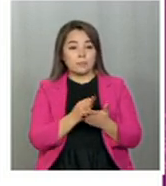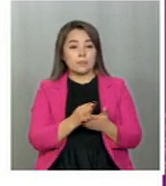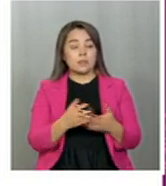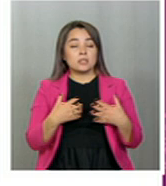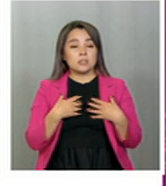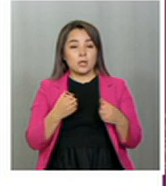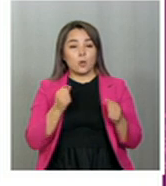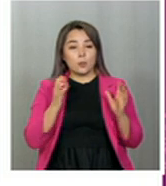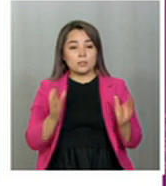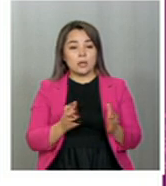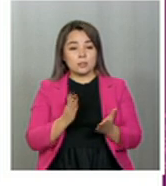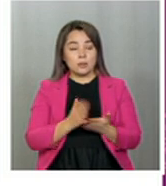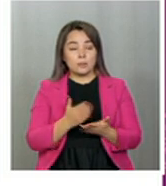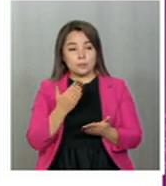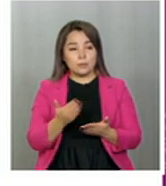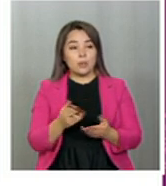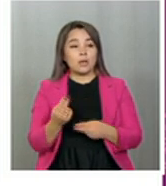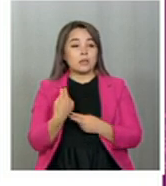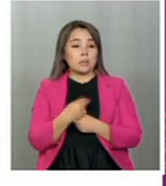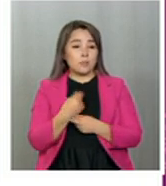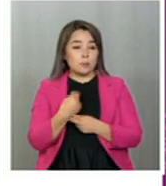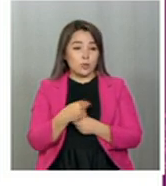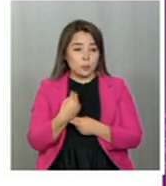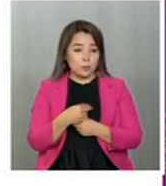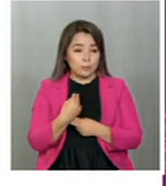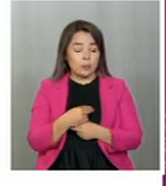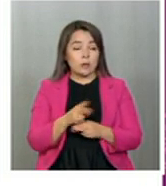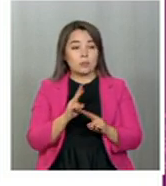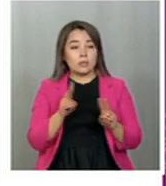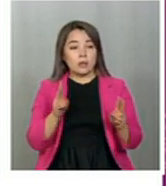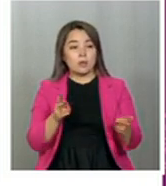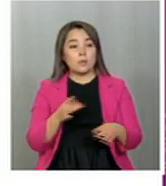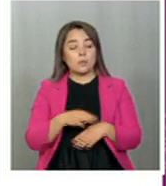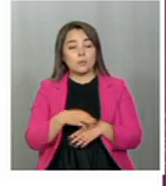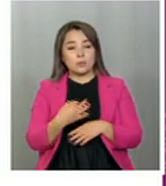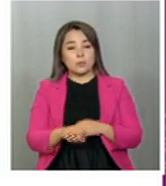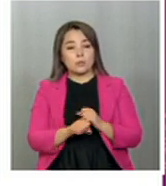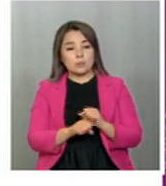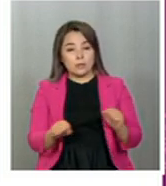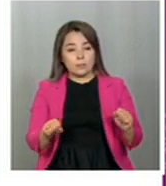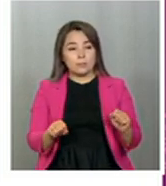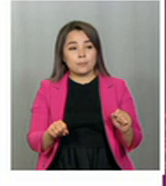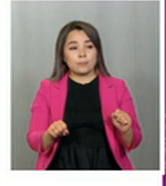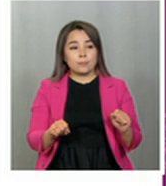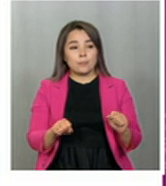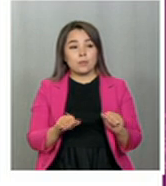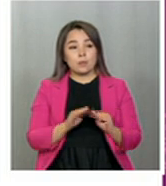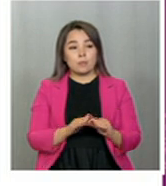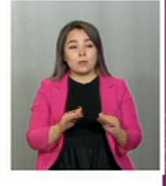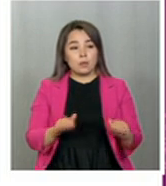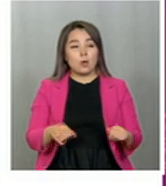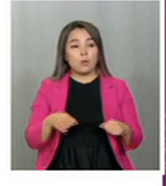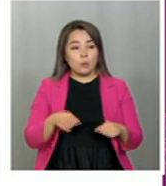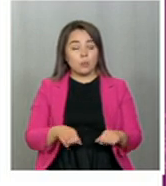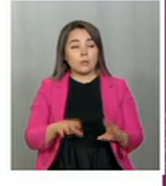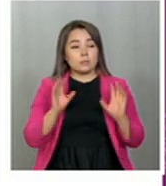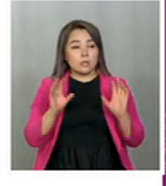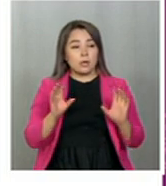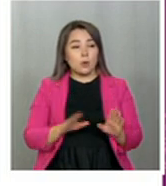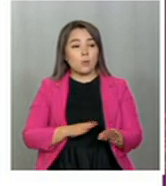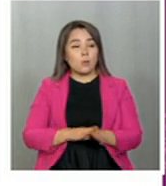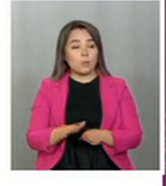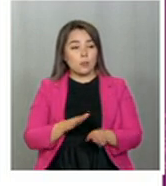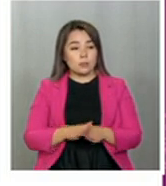денсаулығын сақтауға, емделуге, ешкімнен қатыгездік көрмеуге, балалар құқығы туралы заңның